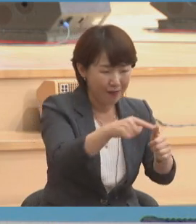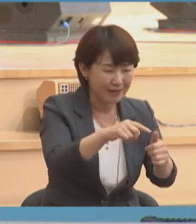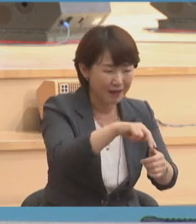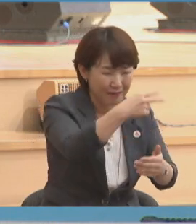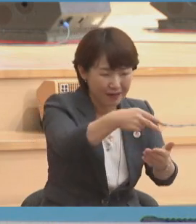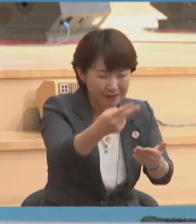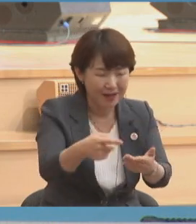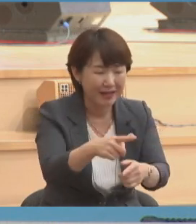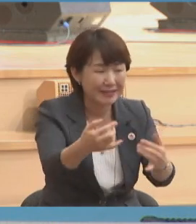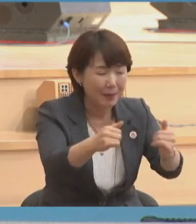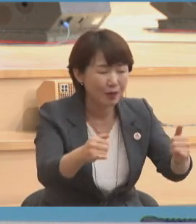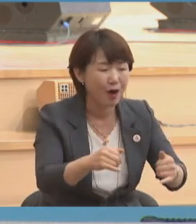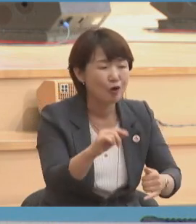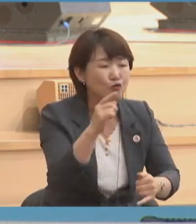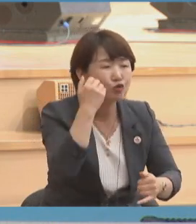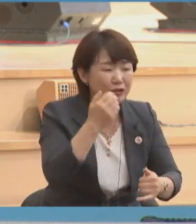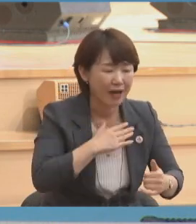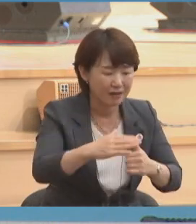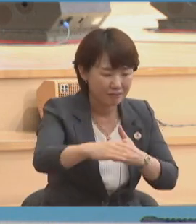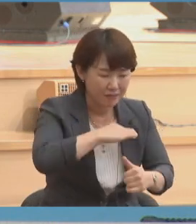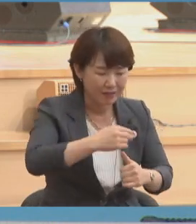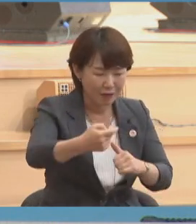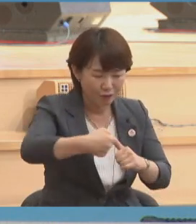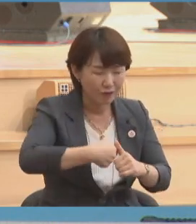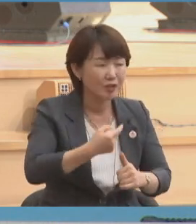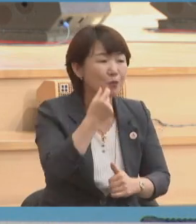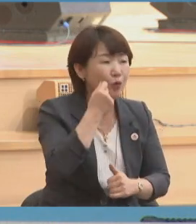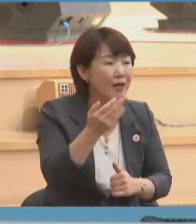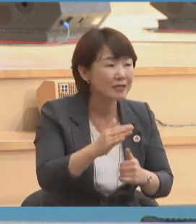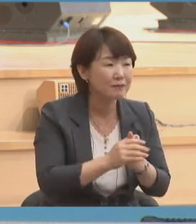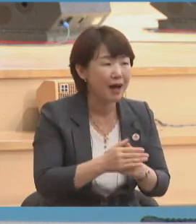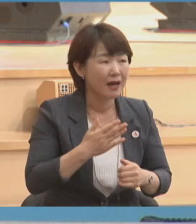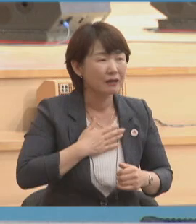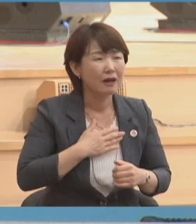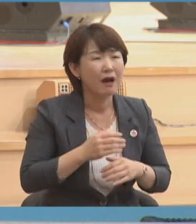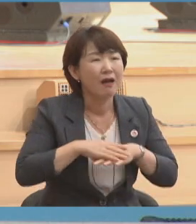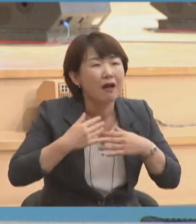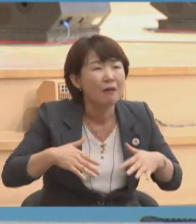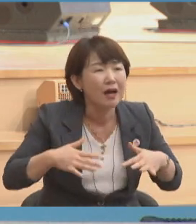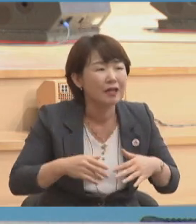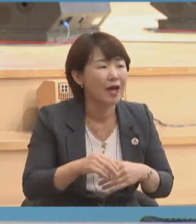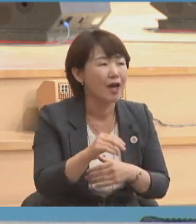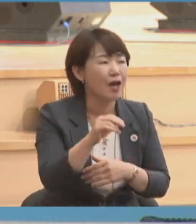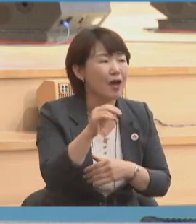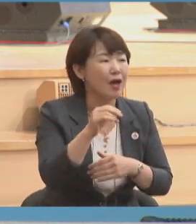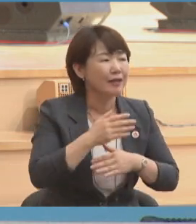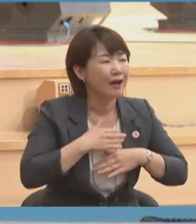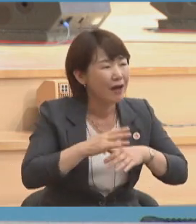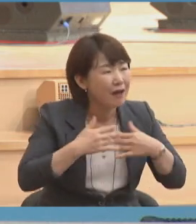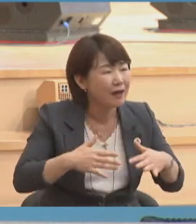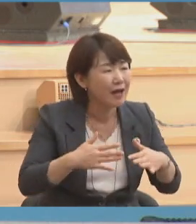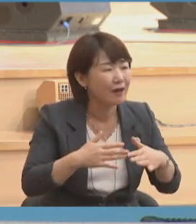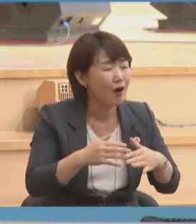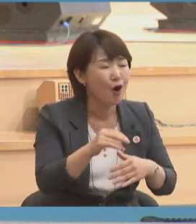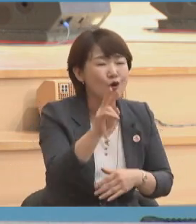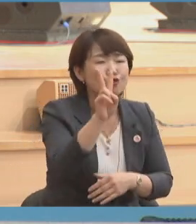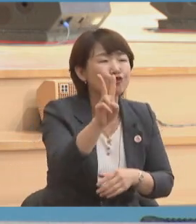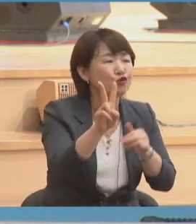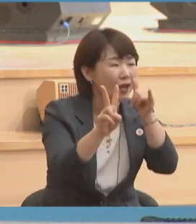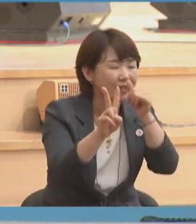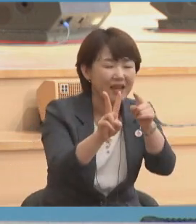어느 누구도 나를 죽이지는 못하지만 내 힘을 약하게 하는 것은 자제력과